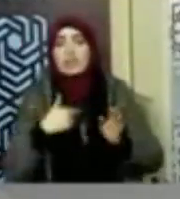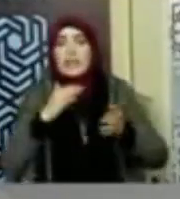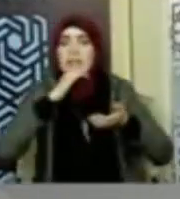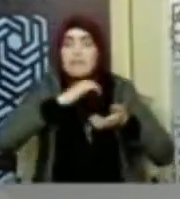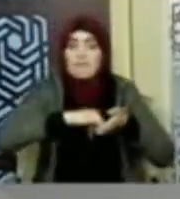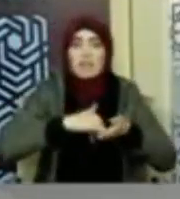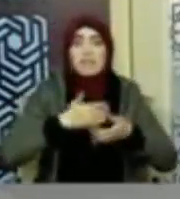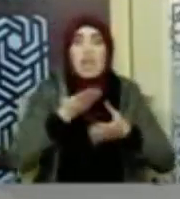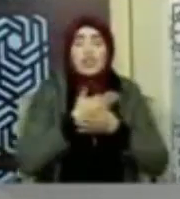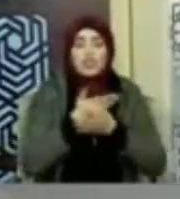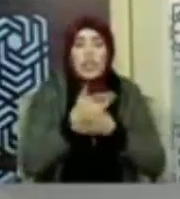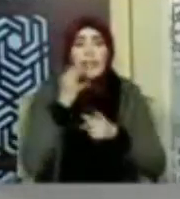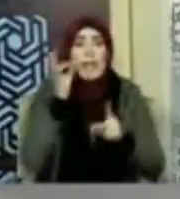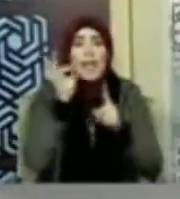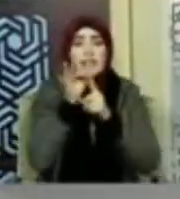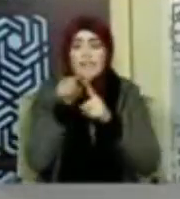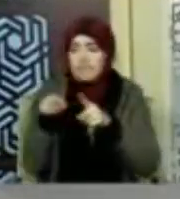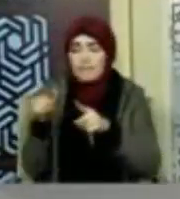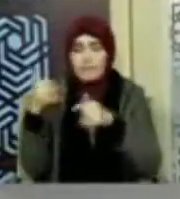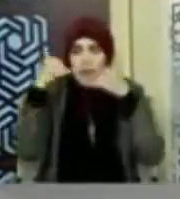ولا على هذا اتبعتك؟